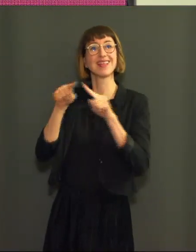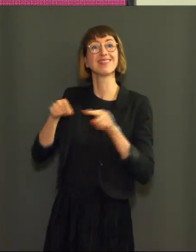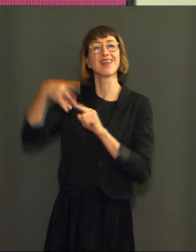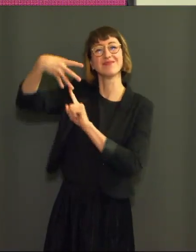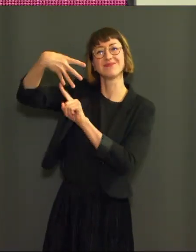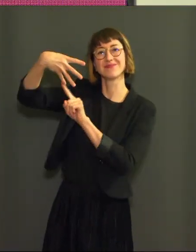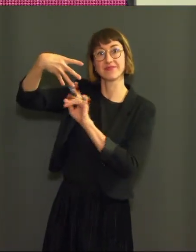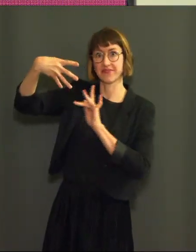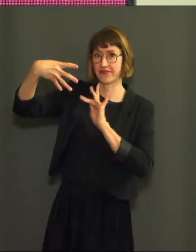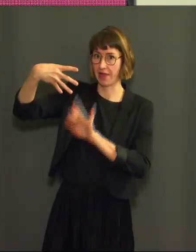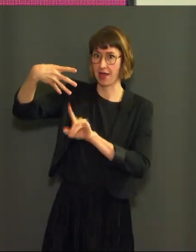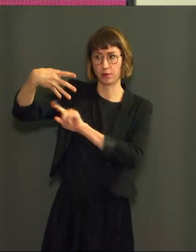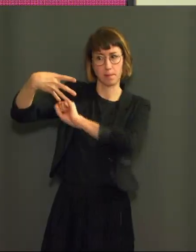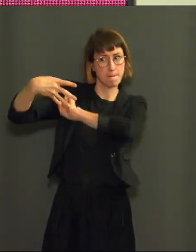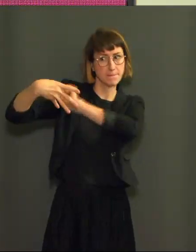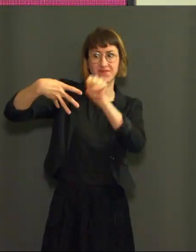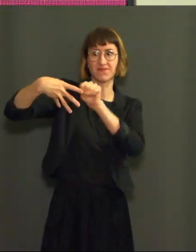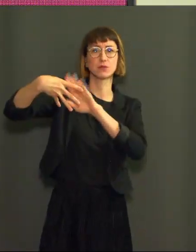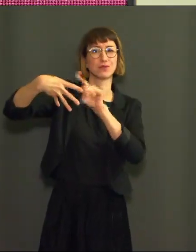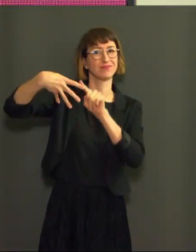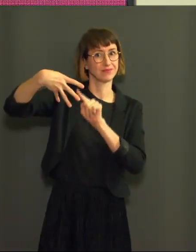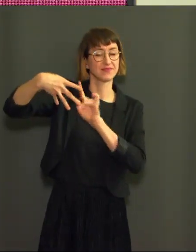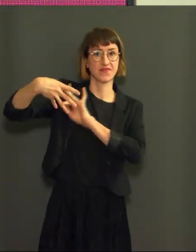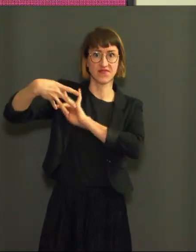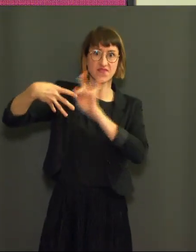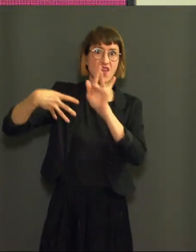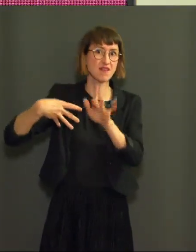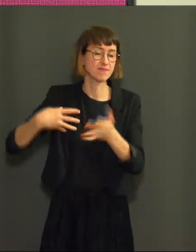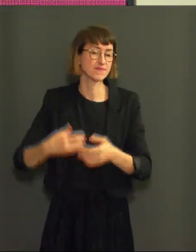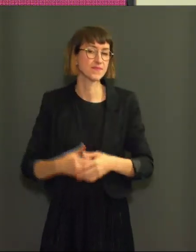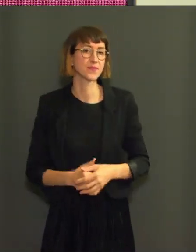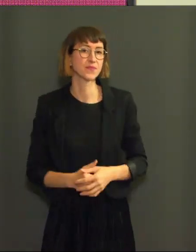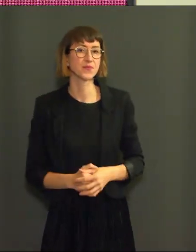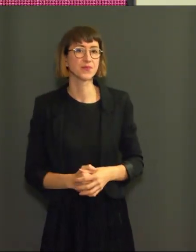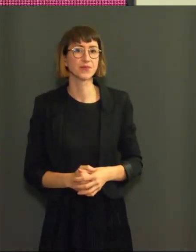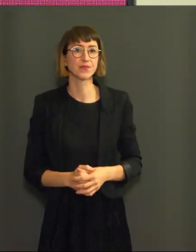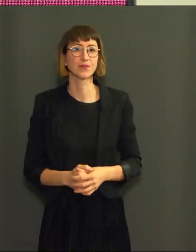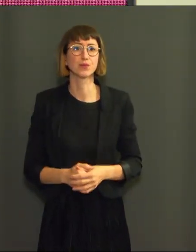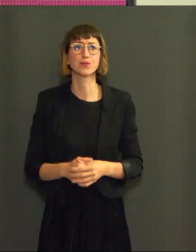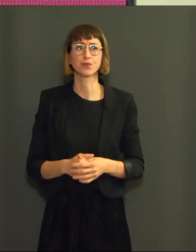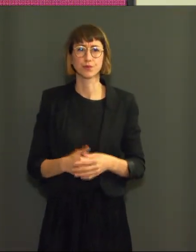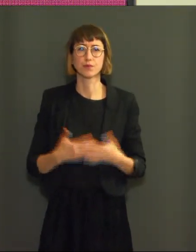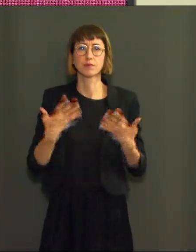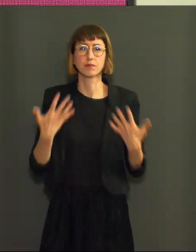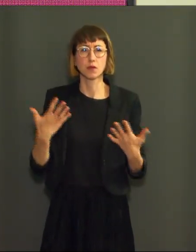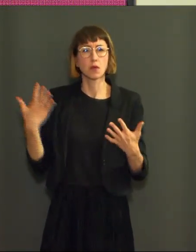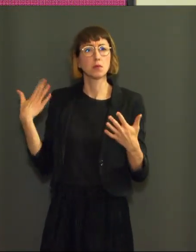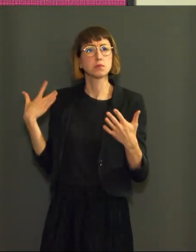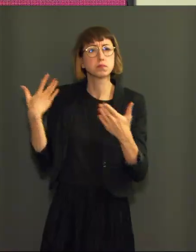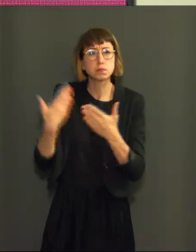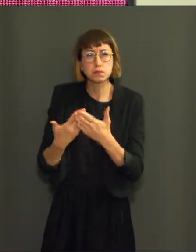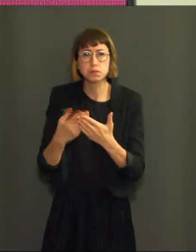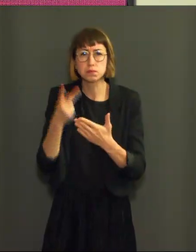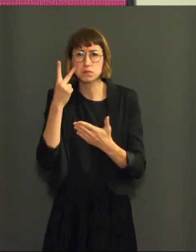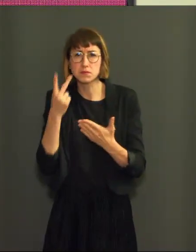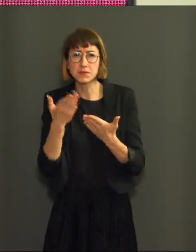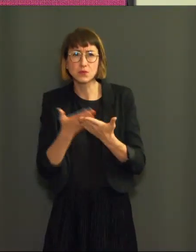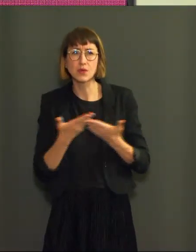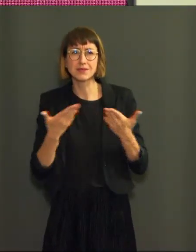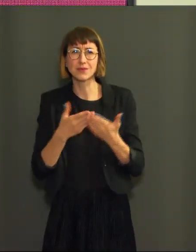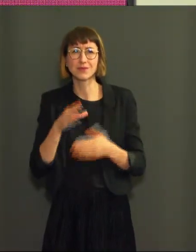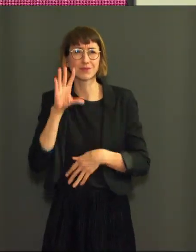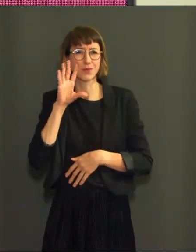présents sur notre territoire. En attendant, la situation actuelle nous montre que le variant alpha, donc le variant UK, le